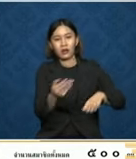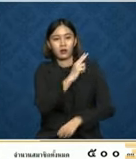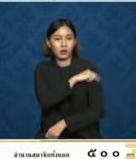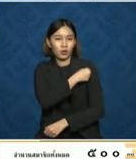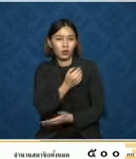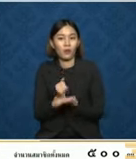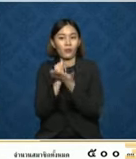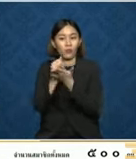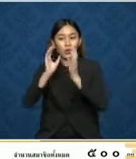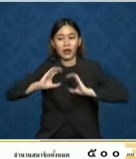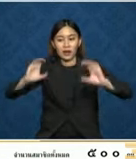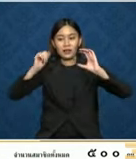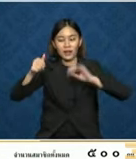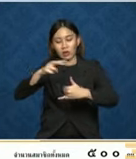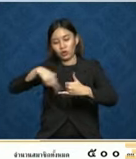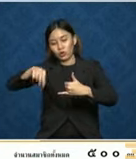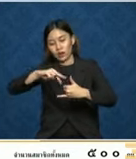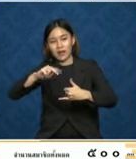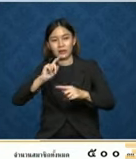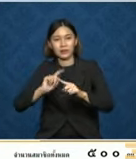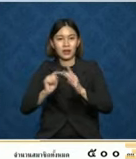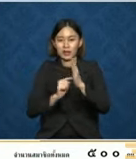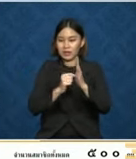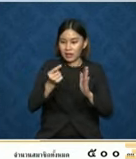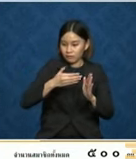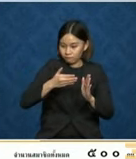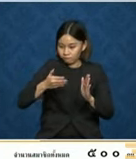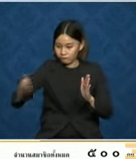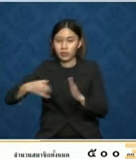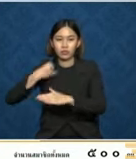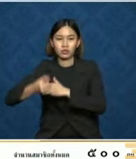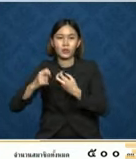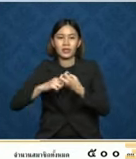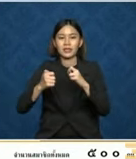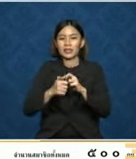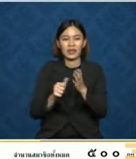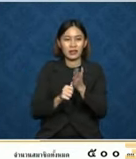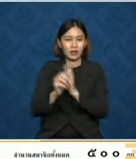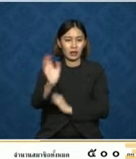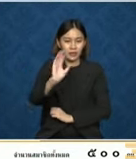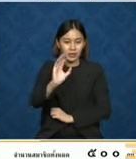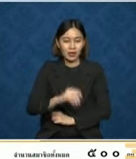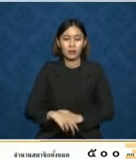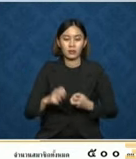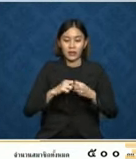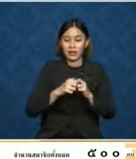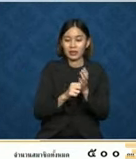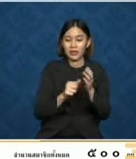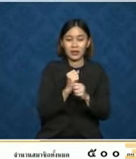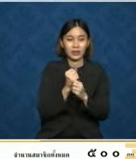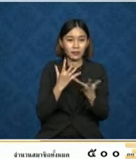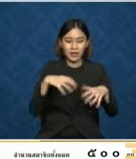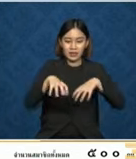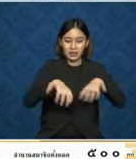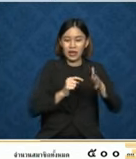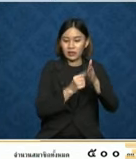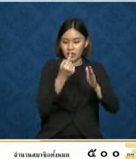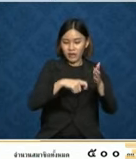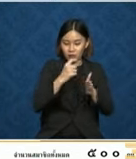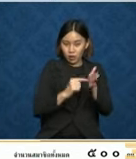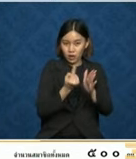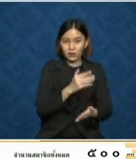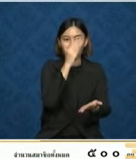าบาลรัฐได้รัฐดูแลค่ารักษาตั้งแต่ต้นจนจบแต่นั่นไม่ใช่การแก้ปัญหาฮะการแก้ปัญหาก็คือไปจัดการที่ต้นตอครับ